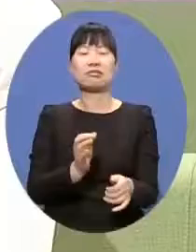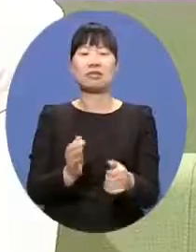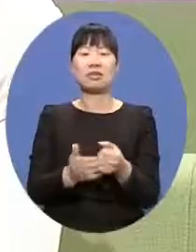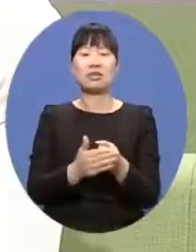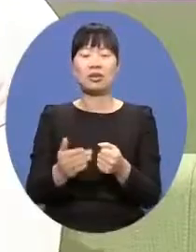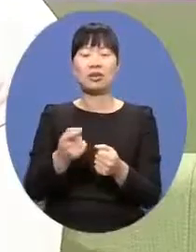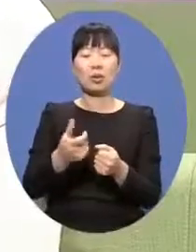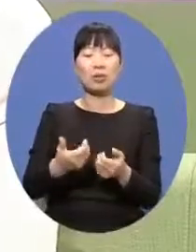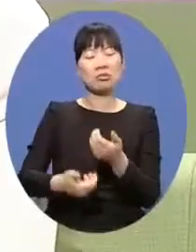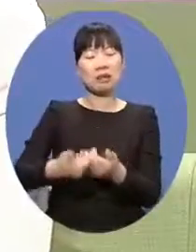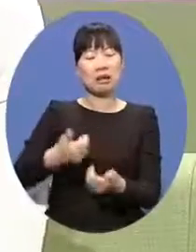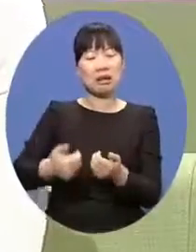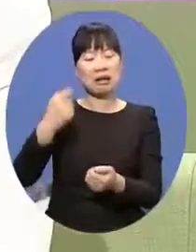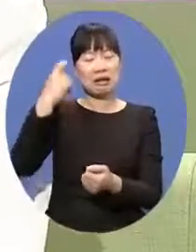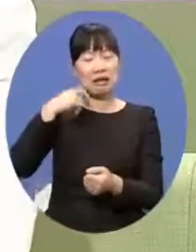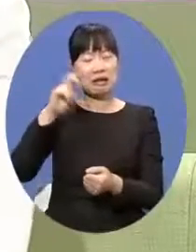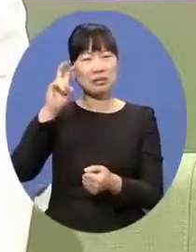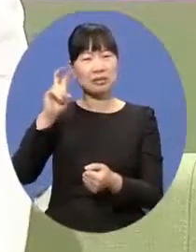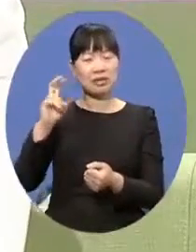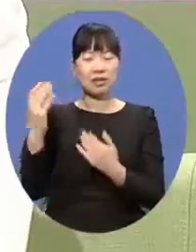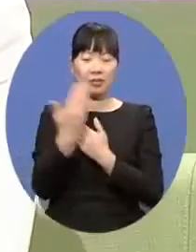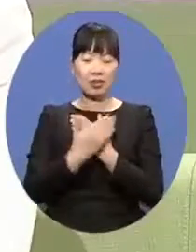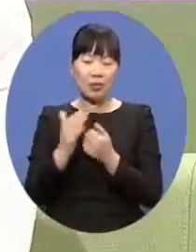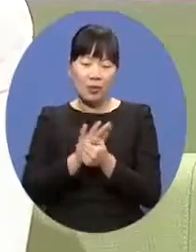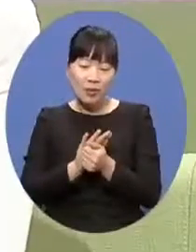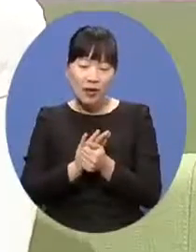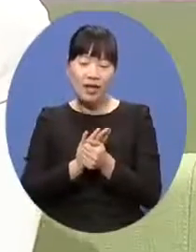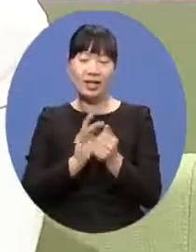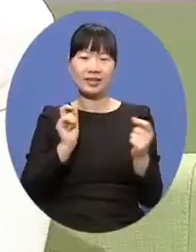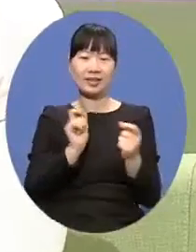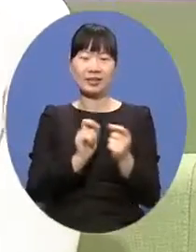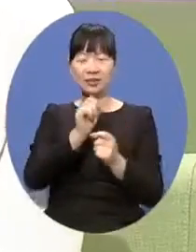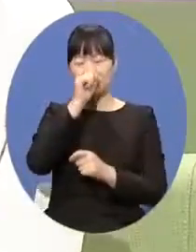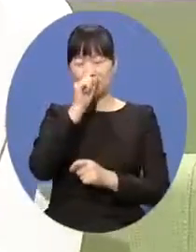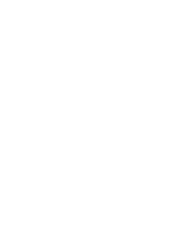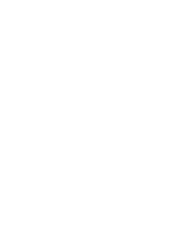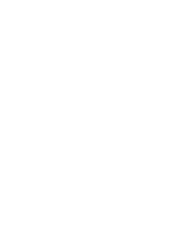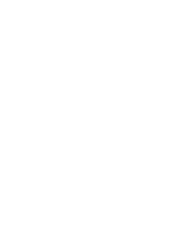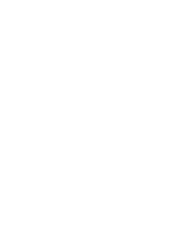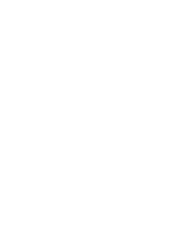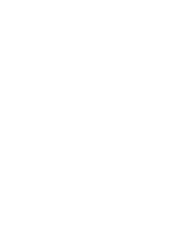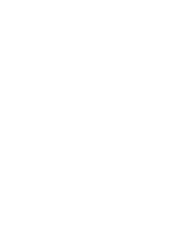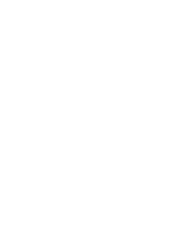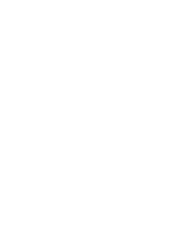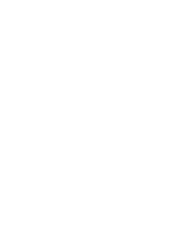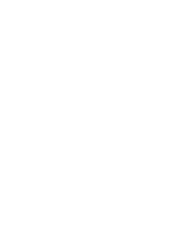좀 거리감이 있을 수 있는데 스킨십으로 다가가면 아이들이 좋아할 겁니다. 네.